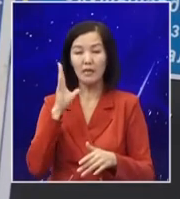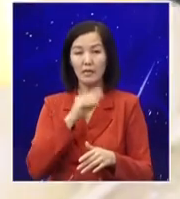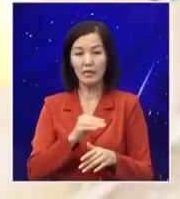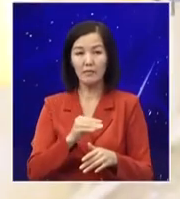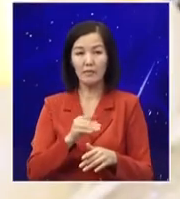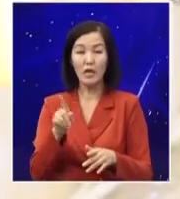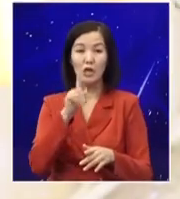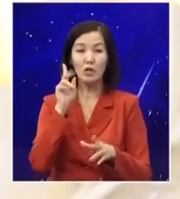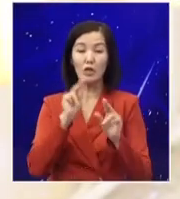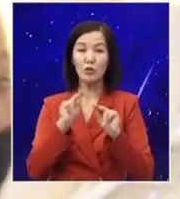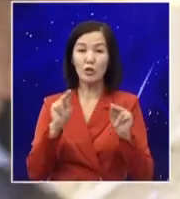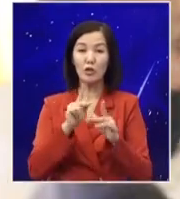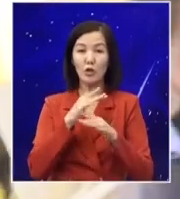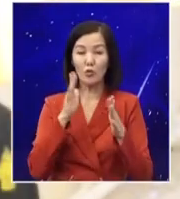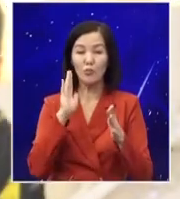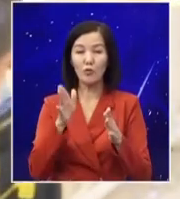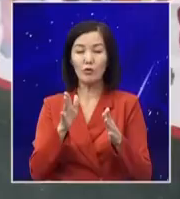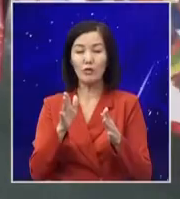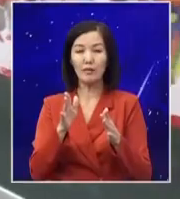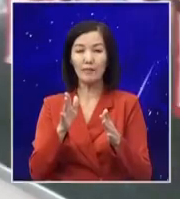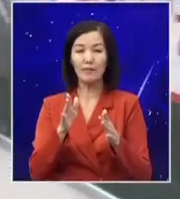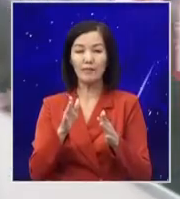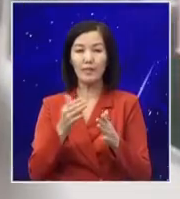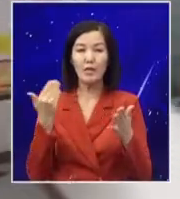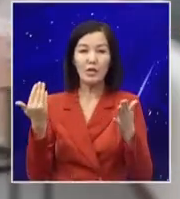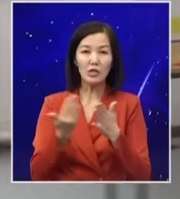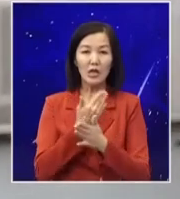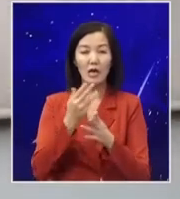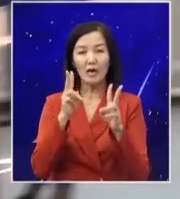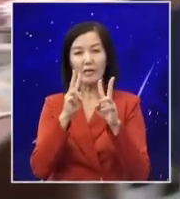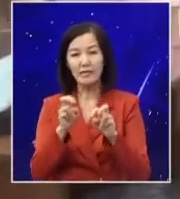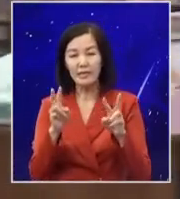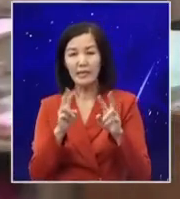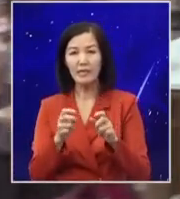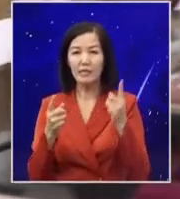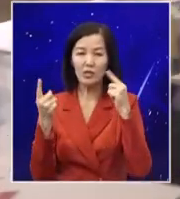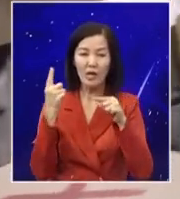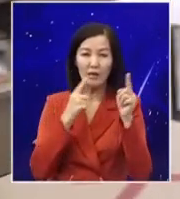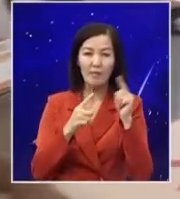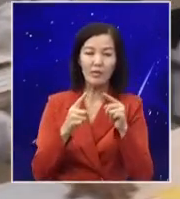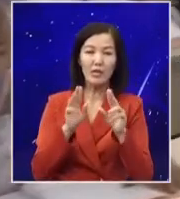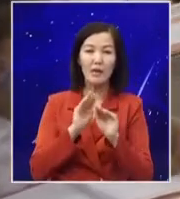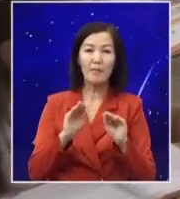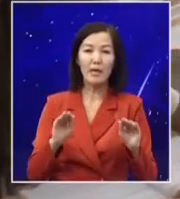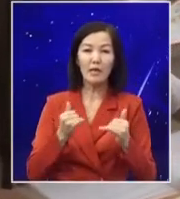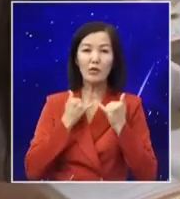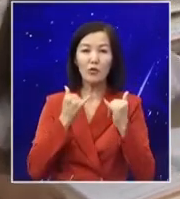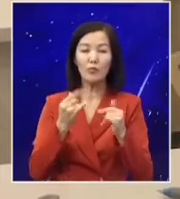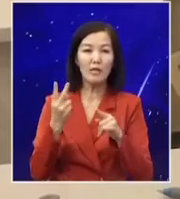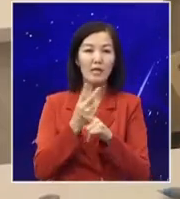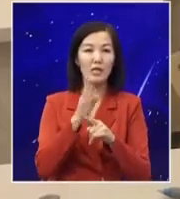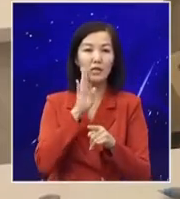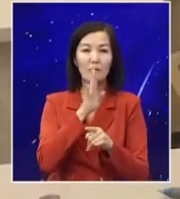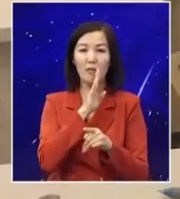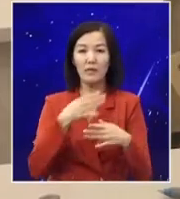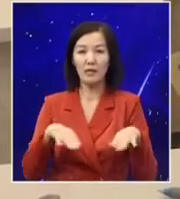Осындай жас ұстаздар көбейе берсін. Жаңашыл жан жақты ұстазды шәкірттері де аса құрметтейді. Екінші аналарындай көреді.